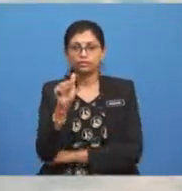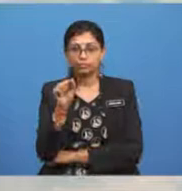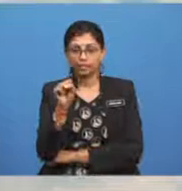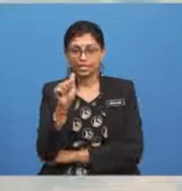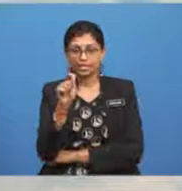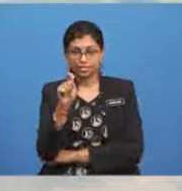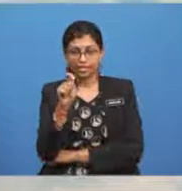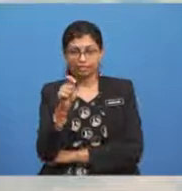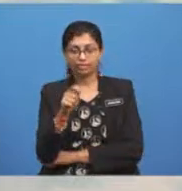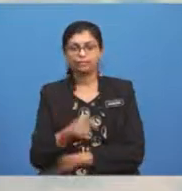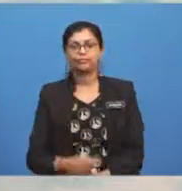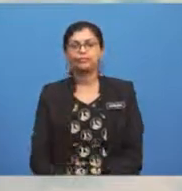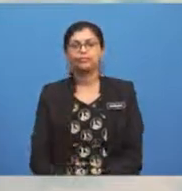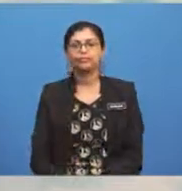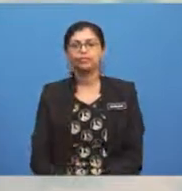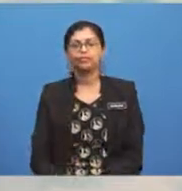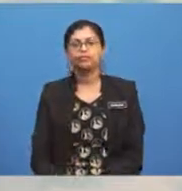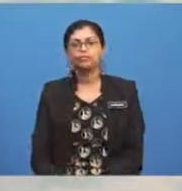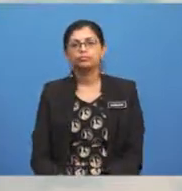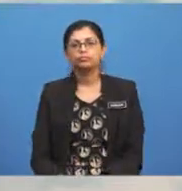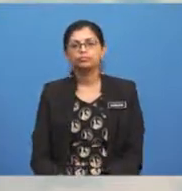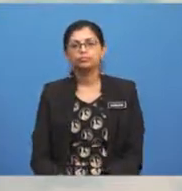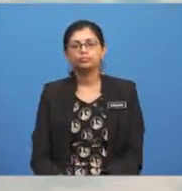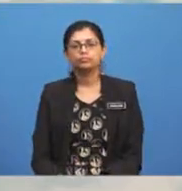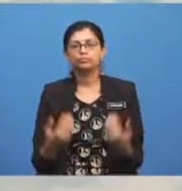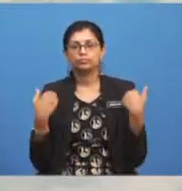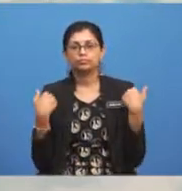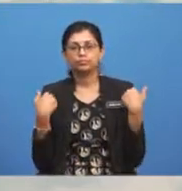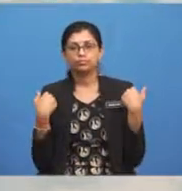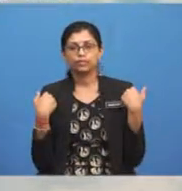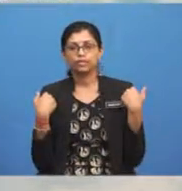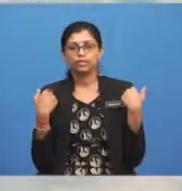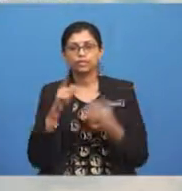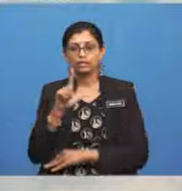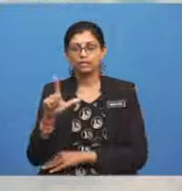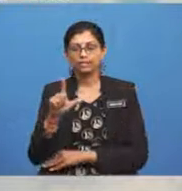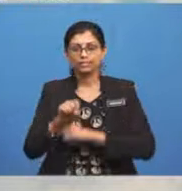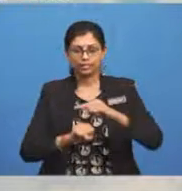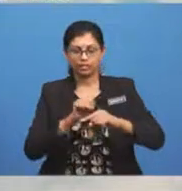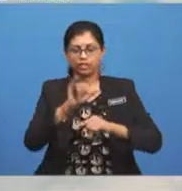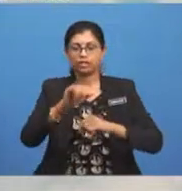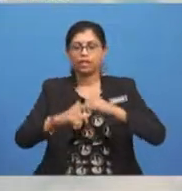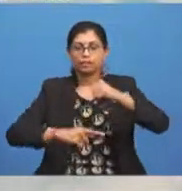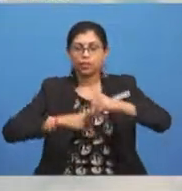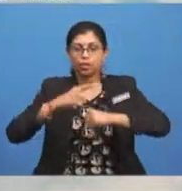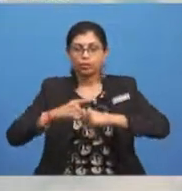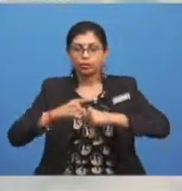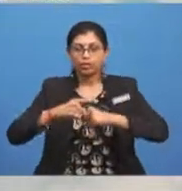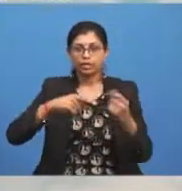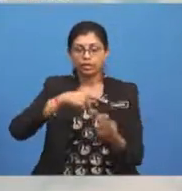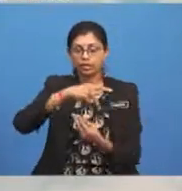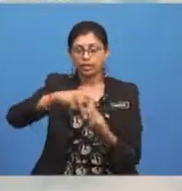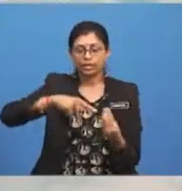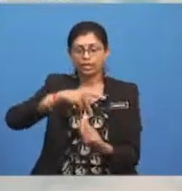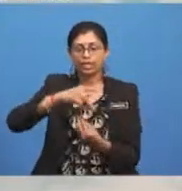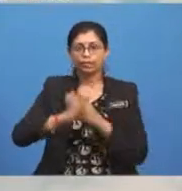sebut tadi? Ya, satelit Meerschaum adalah satelit yang mengorbit mengelilingi bumi